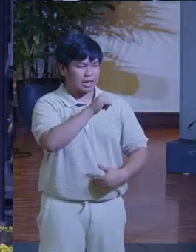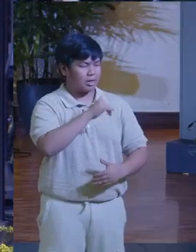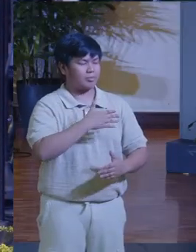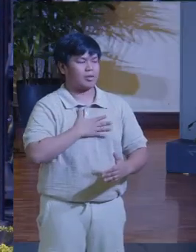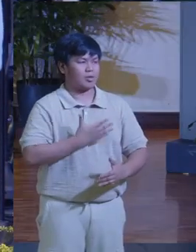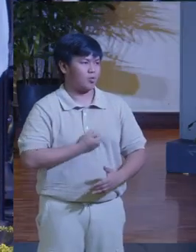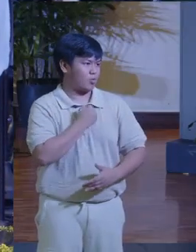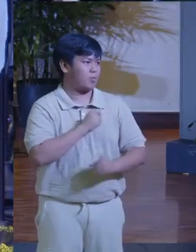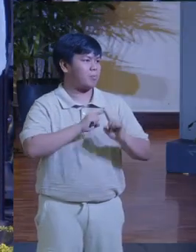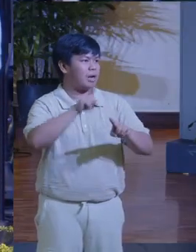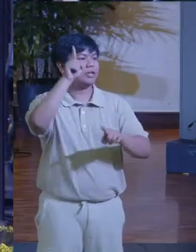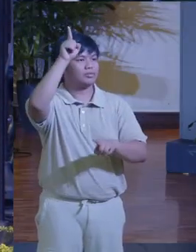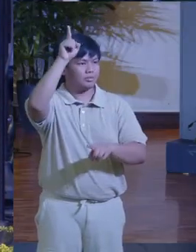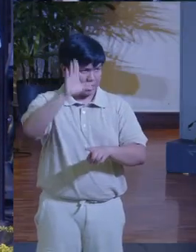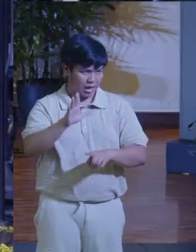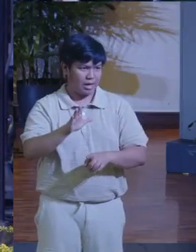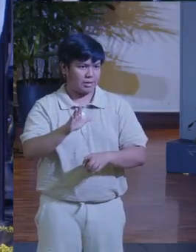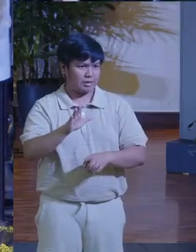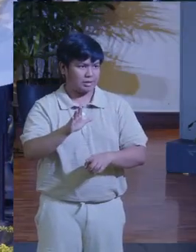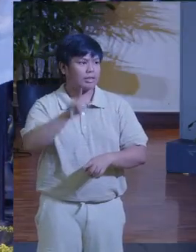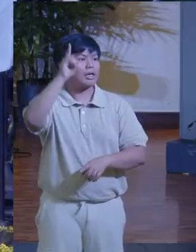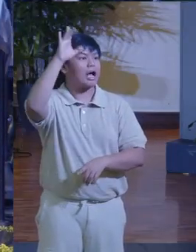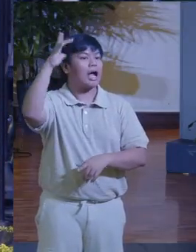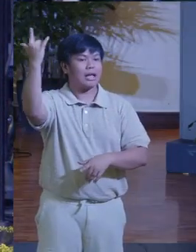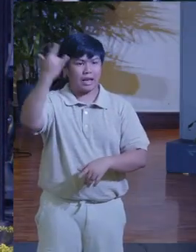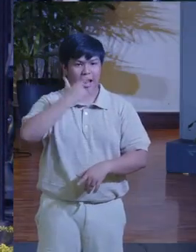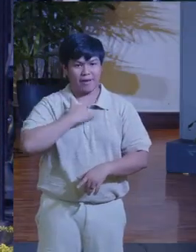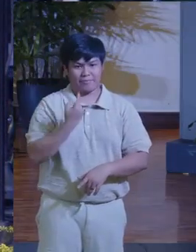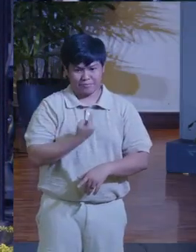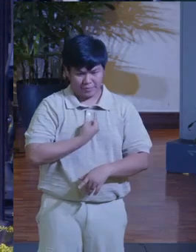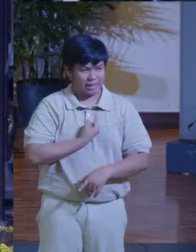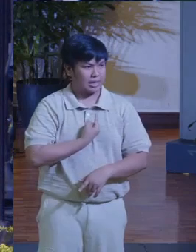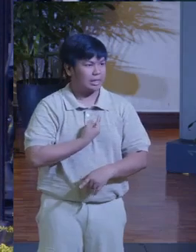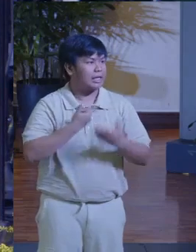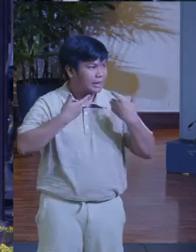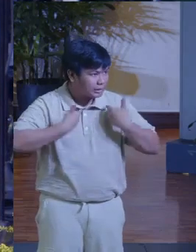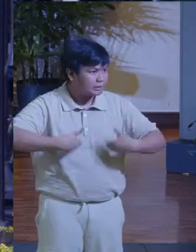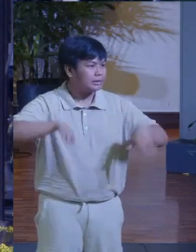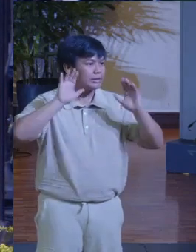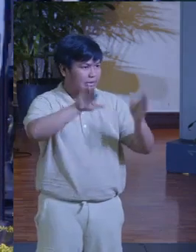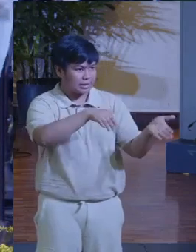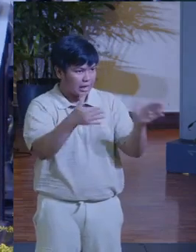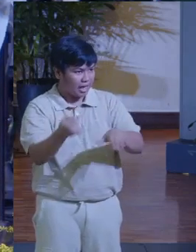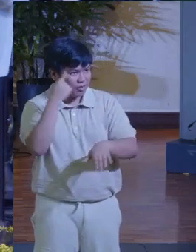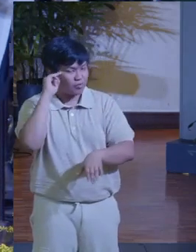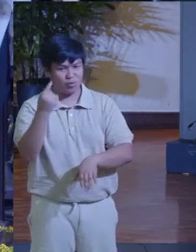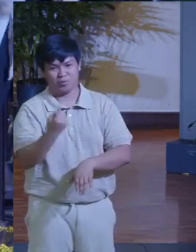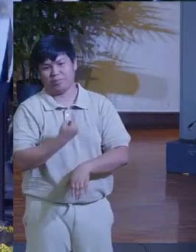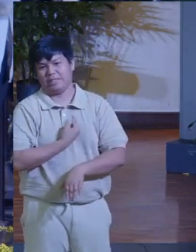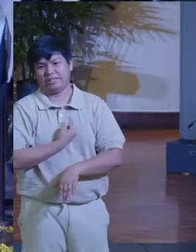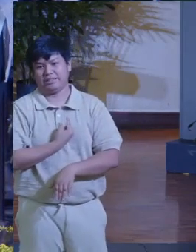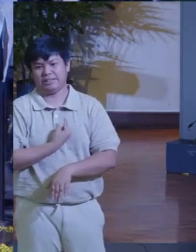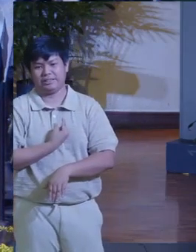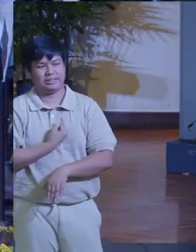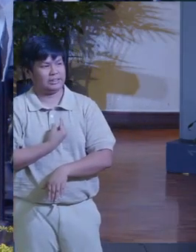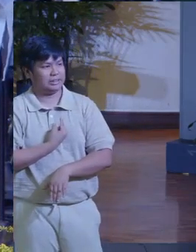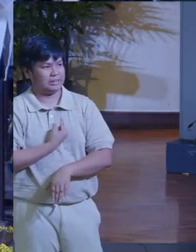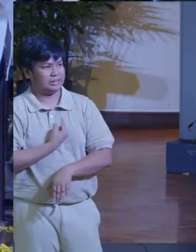Bakit? Who loved me and gave Himself for me.